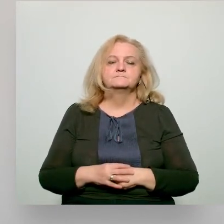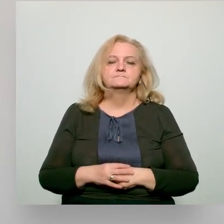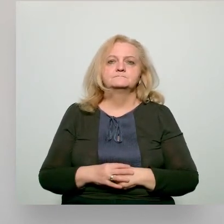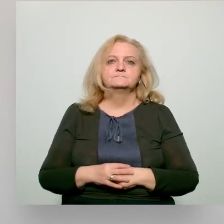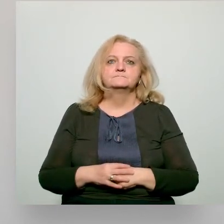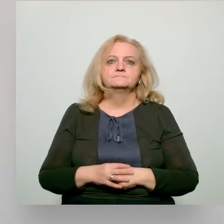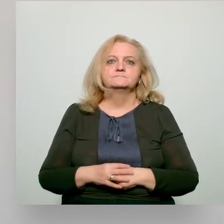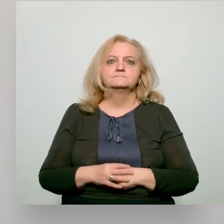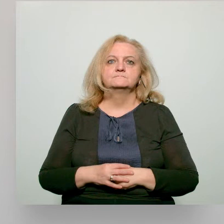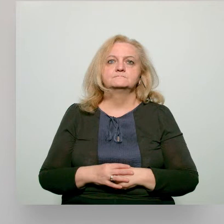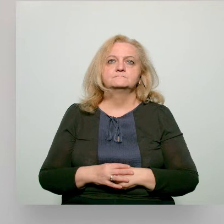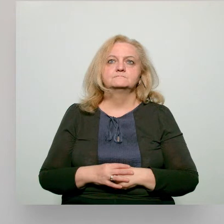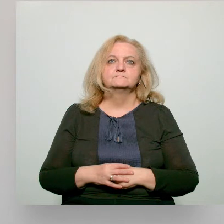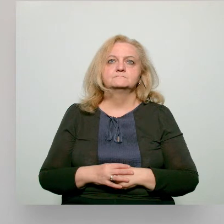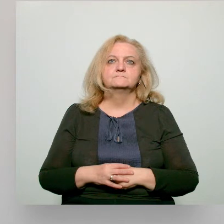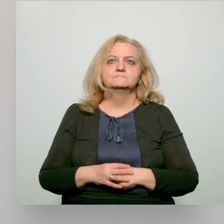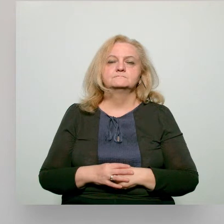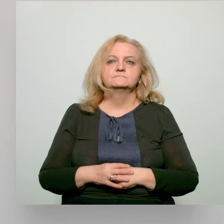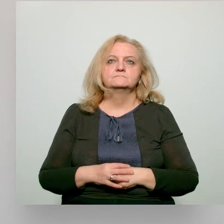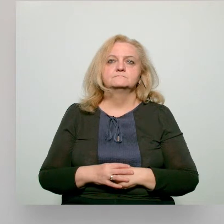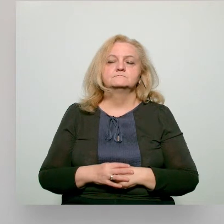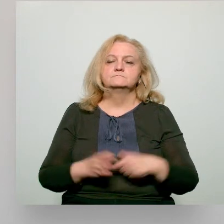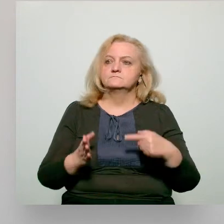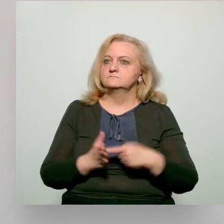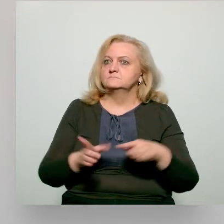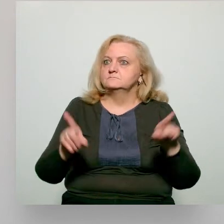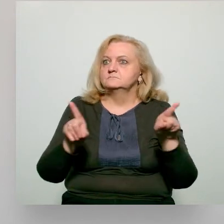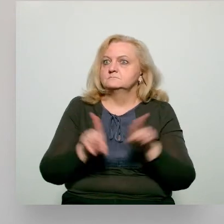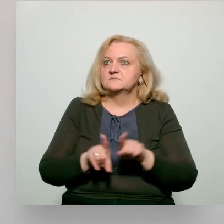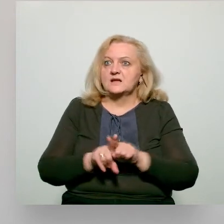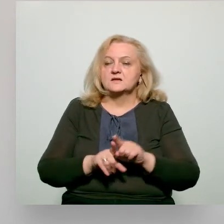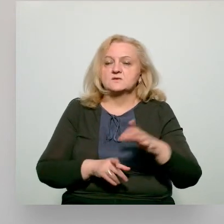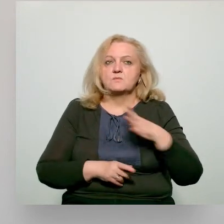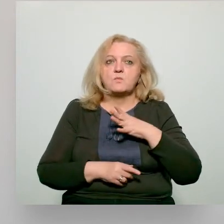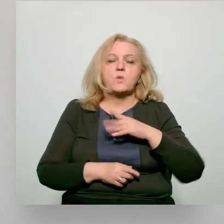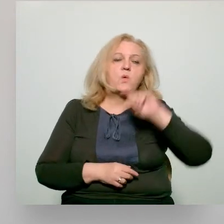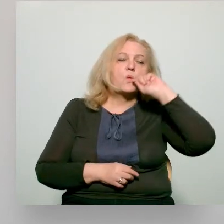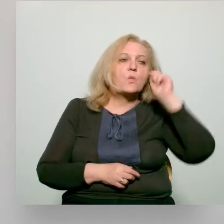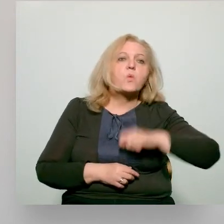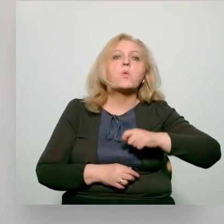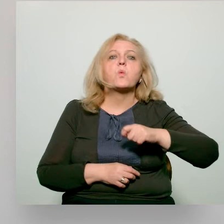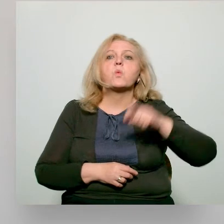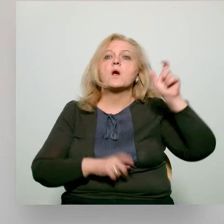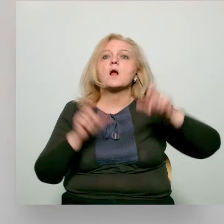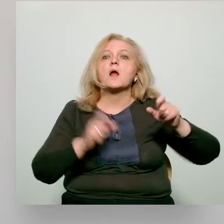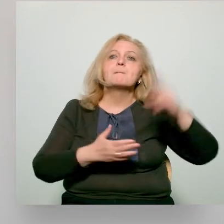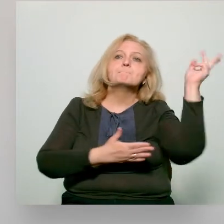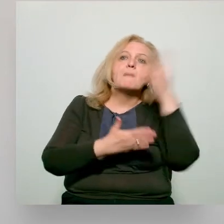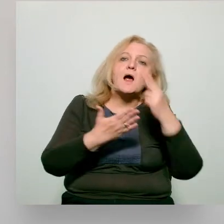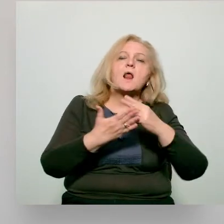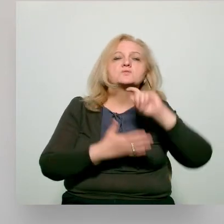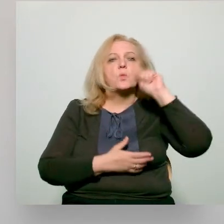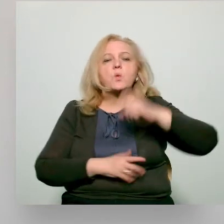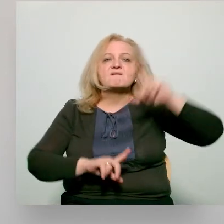byłam także pod wrażeniem tego, co się dowiedziałam o niektórych ukraińskich malarzach i fotografach, którzy są też z różnych miast Ukrainy